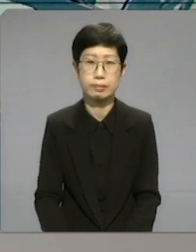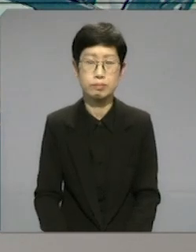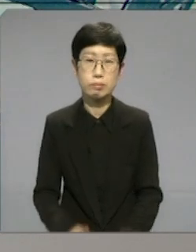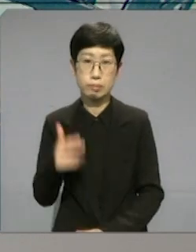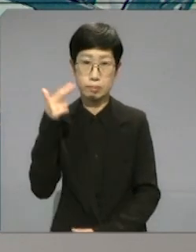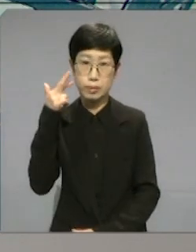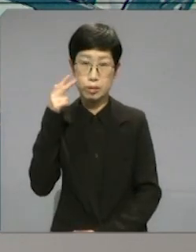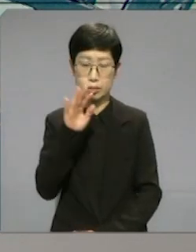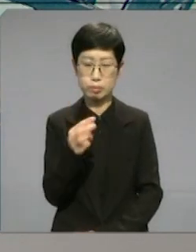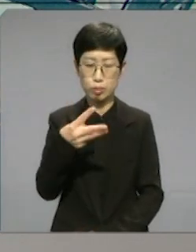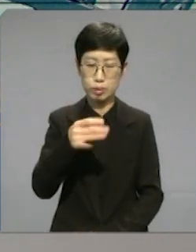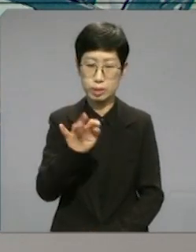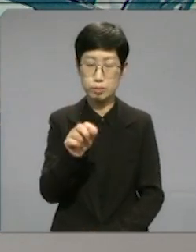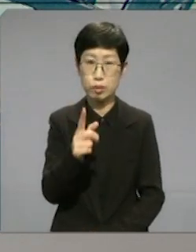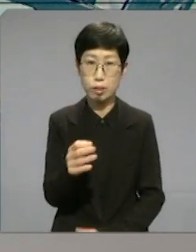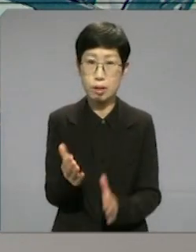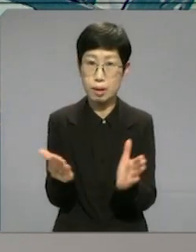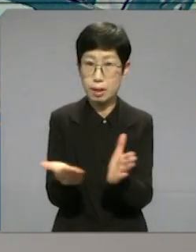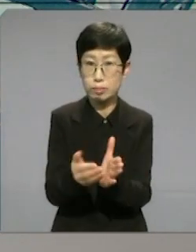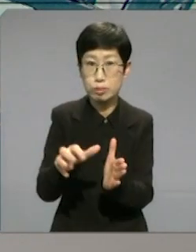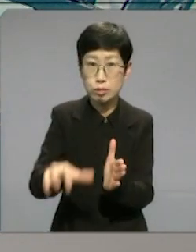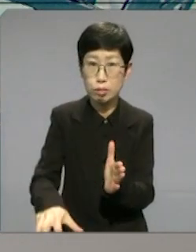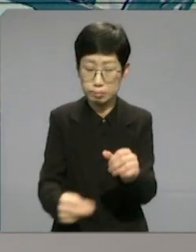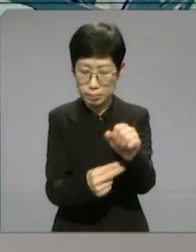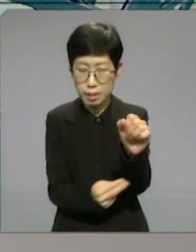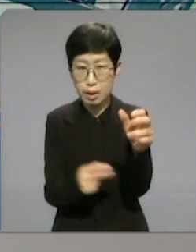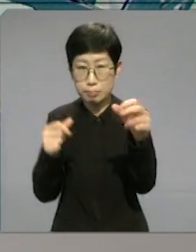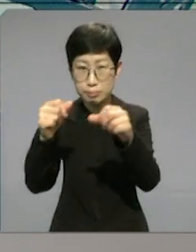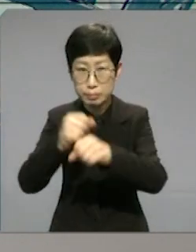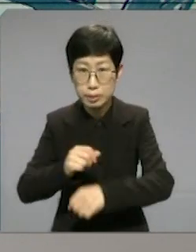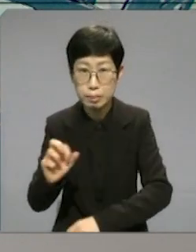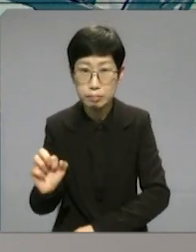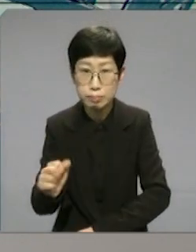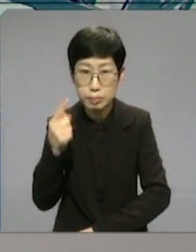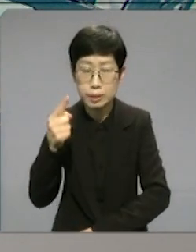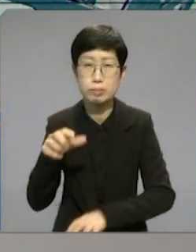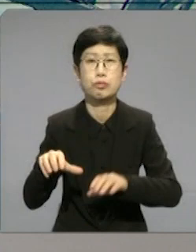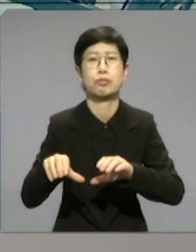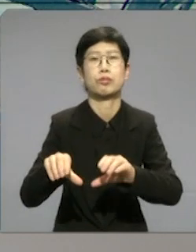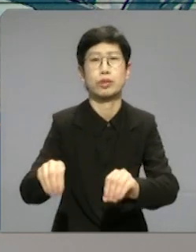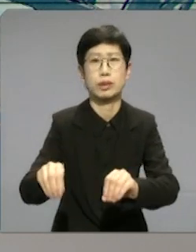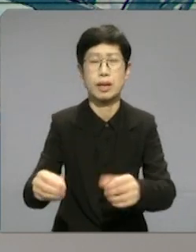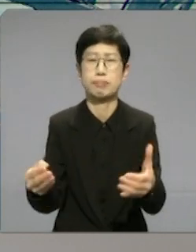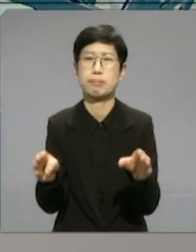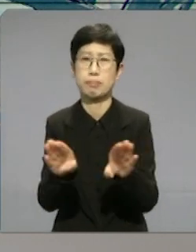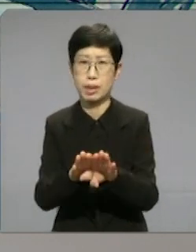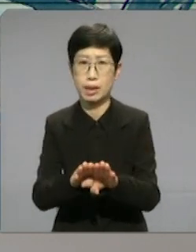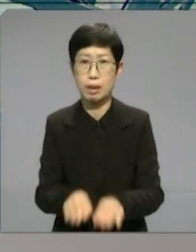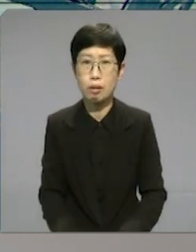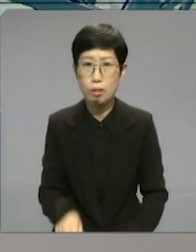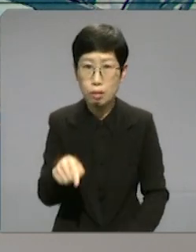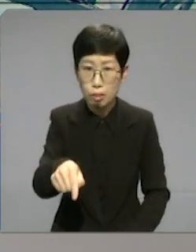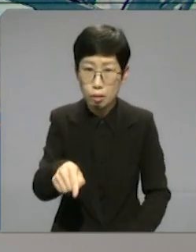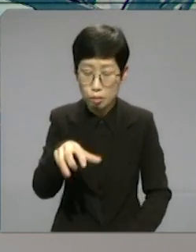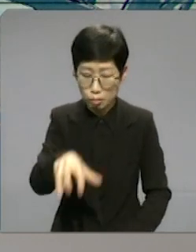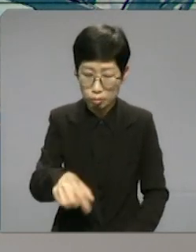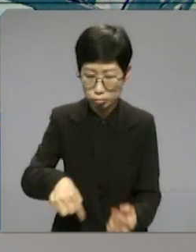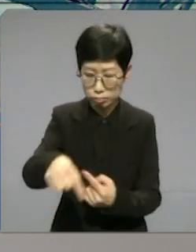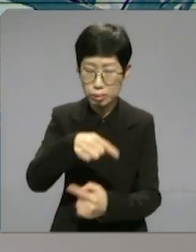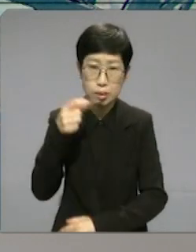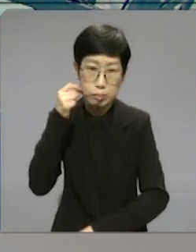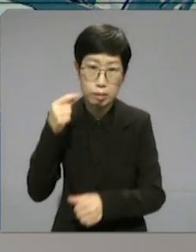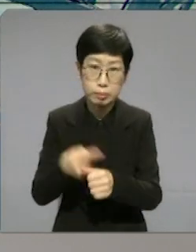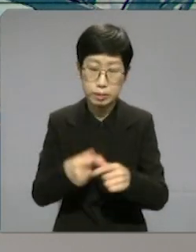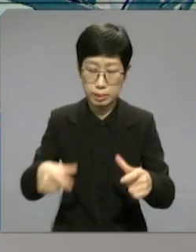네 미국 볼티모어 항이 다리 붕괴로 무기한 폐쇄됐습니다 국가 허브 항만이 막히면서 지역 경제는 물론